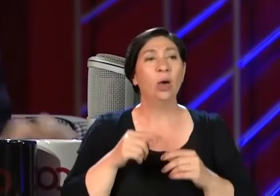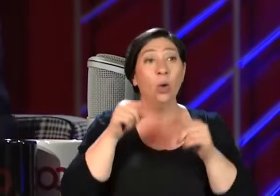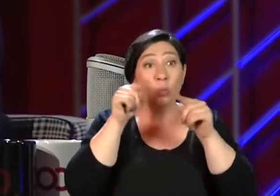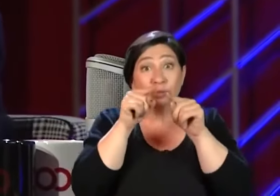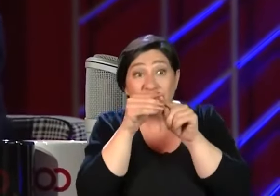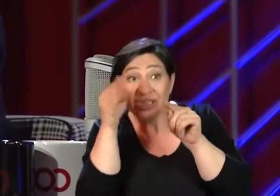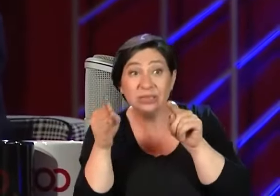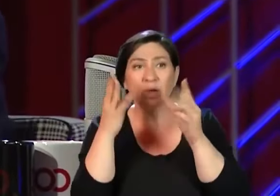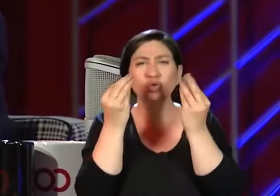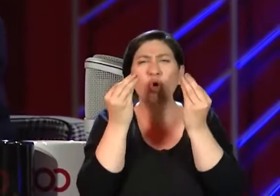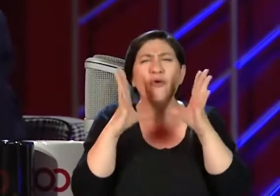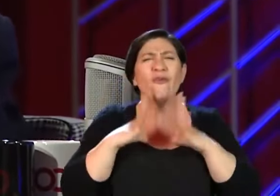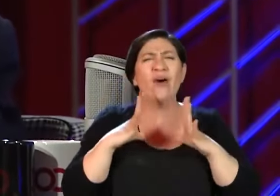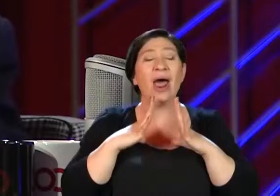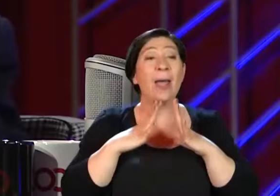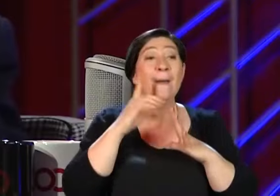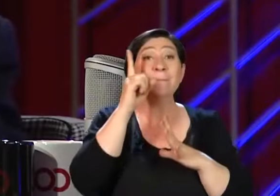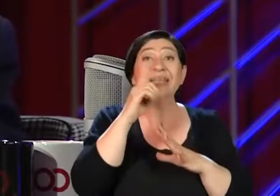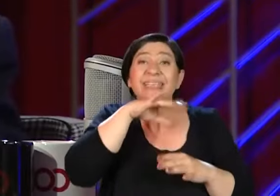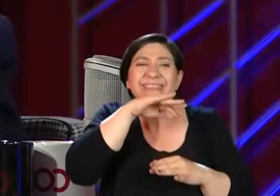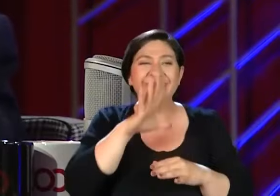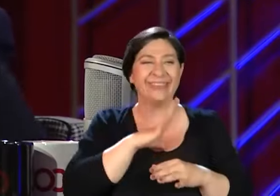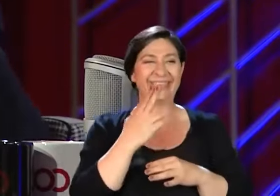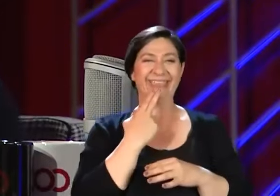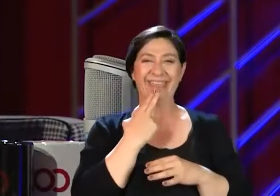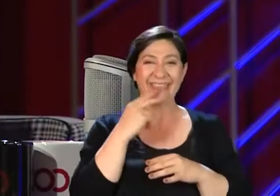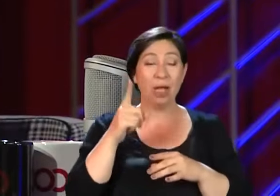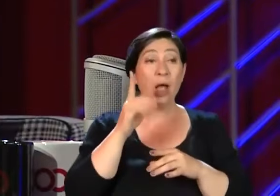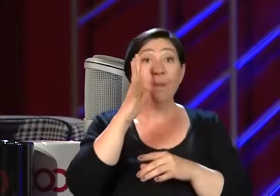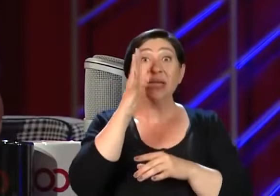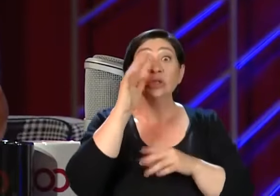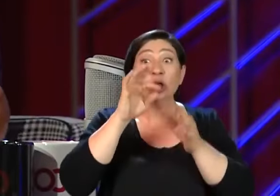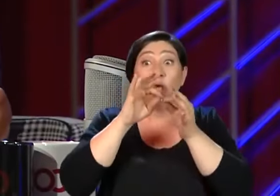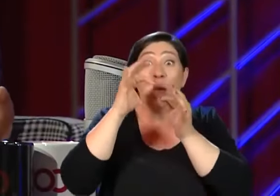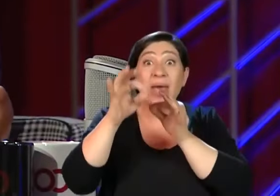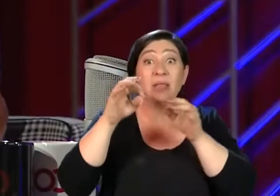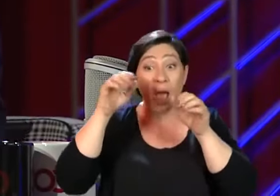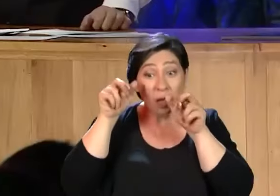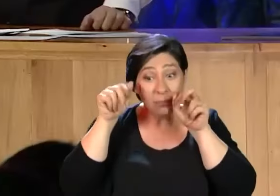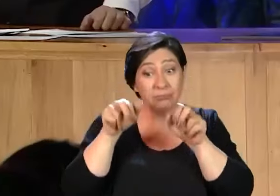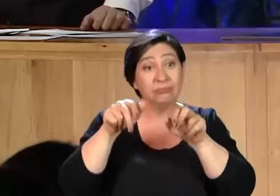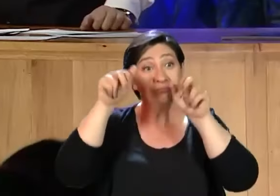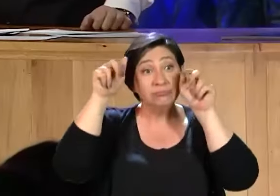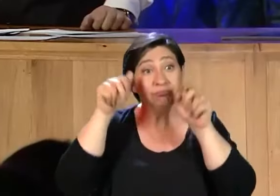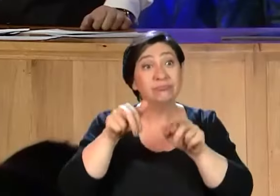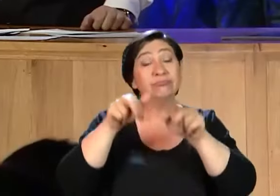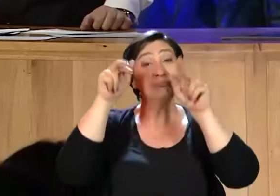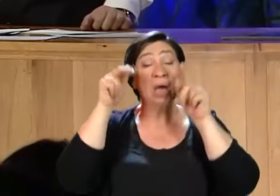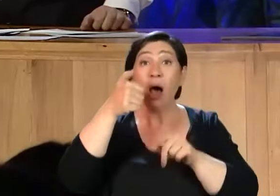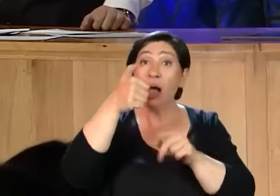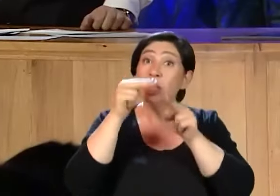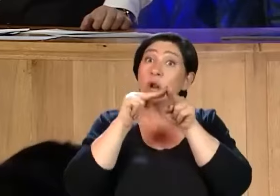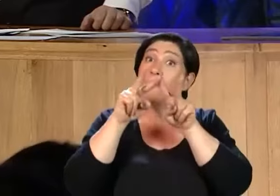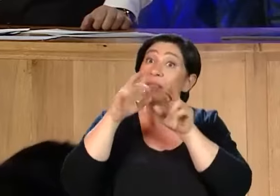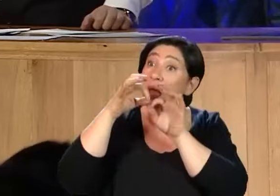Bunun dışında çok var öyle. Ya bir teyzemiz var. Ya 5 kilometre yürüdü ya. 5 kilometre, 6